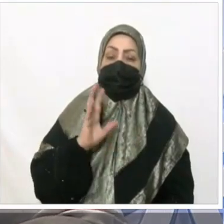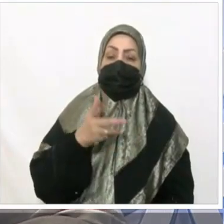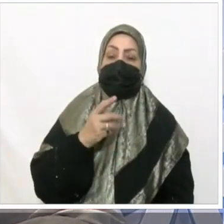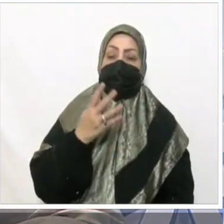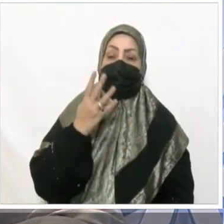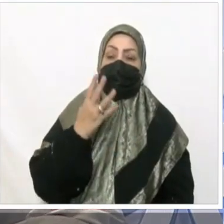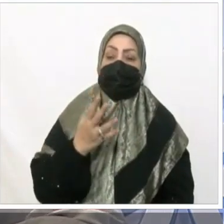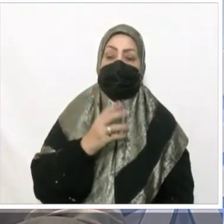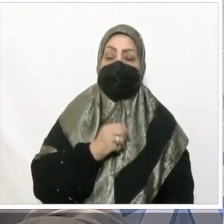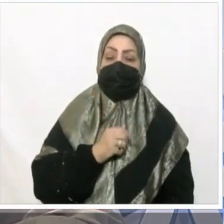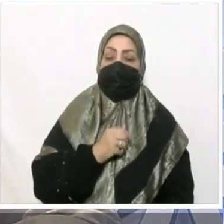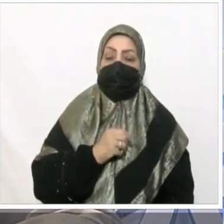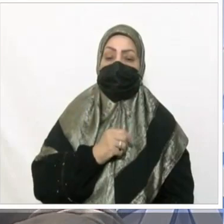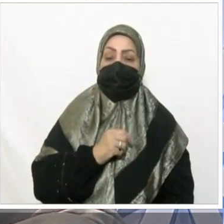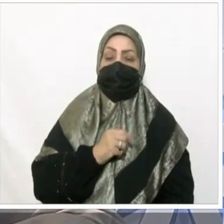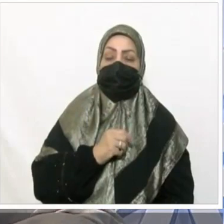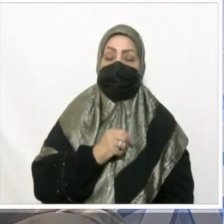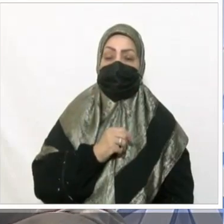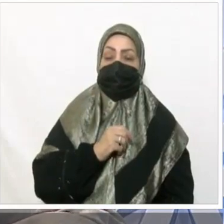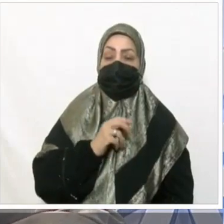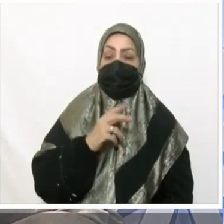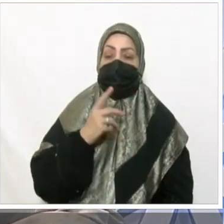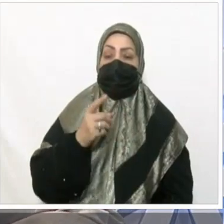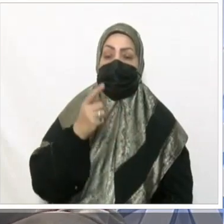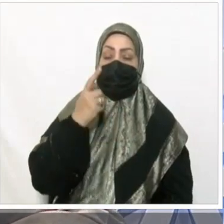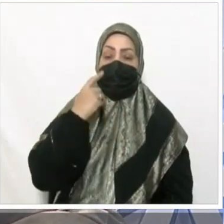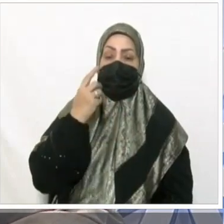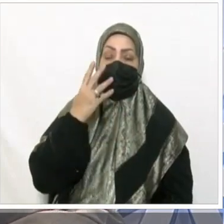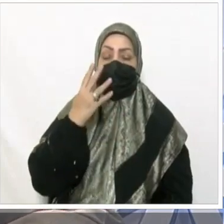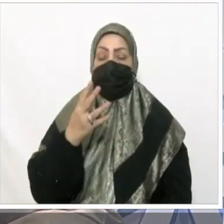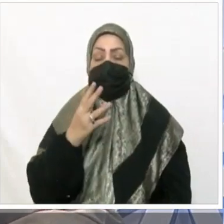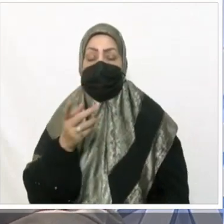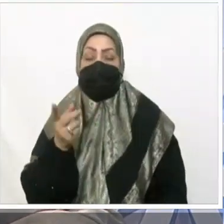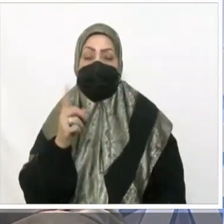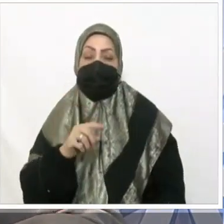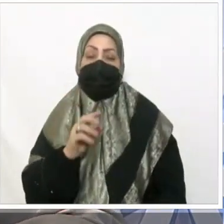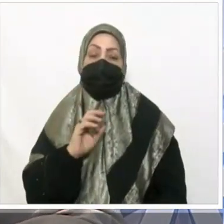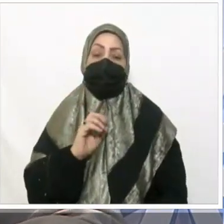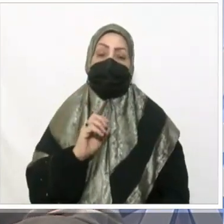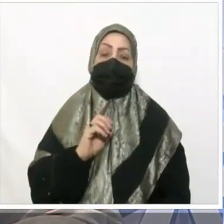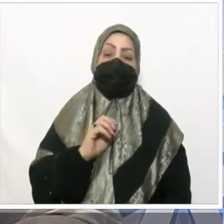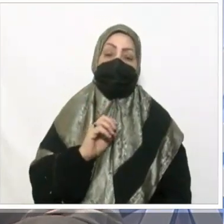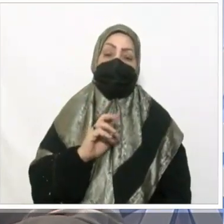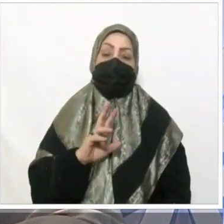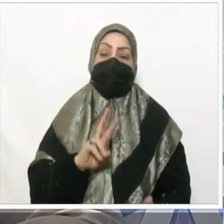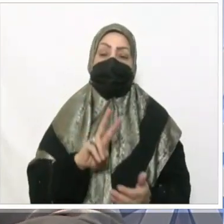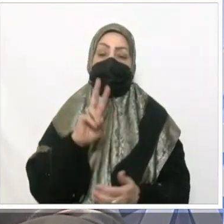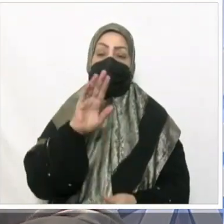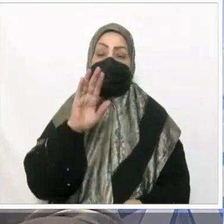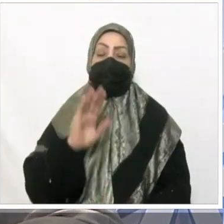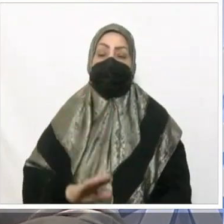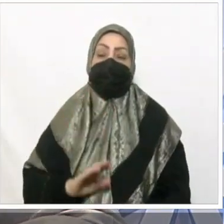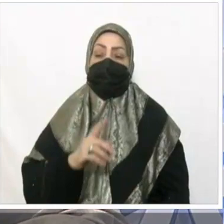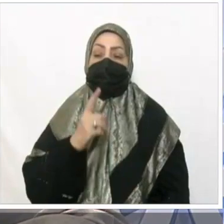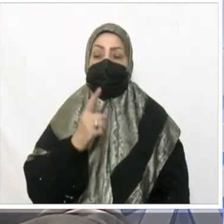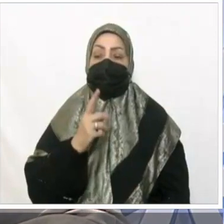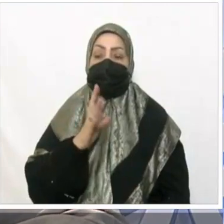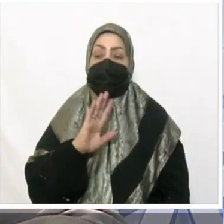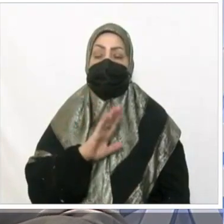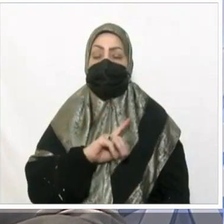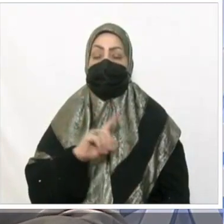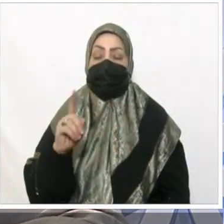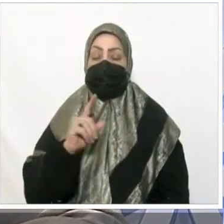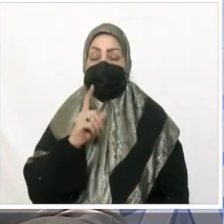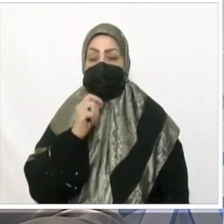أربعة، هذا ما دام يأخذ في أقل من 1200 دينار أراه يعد فقيرا، بل هي حتى 1200 الآن